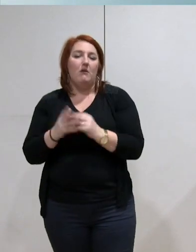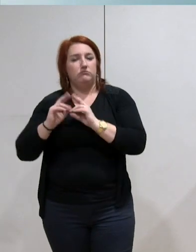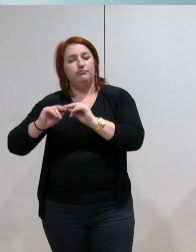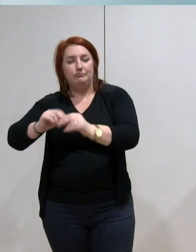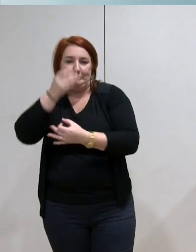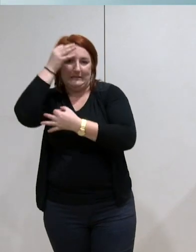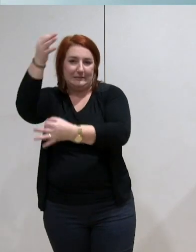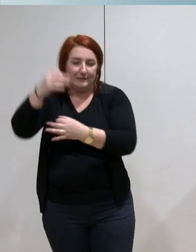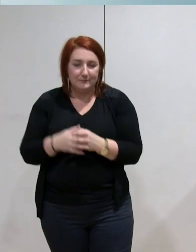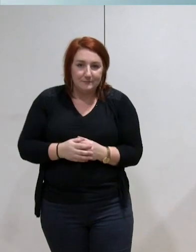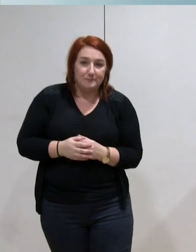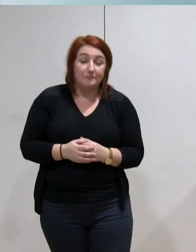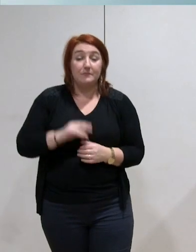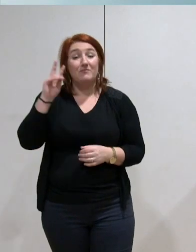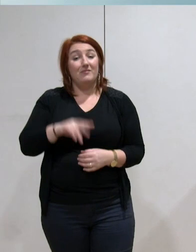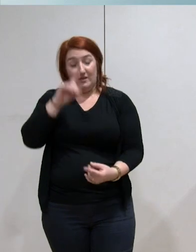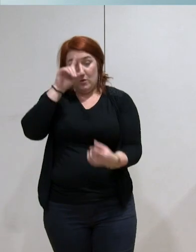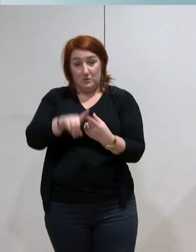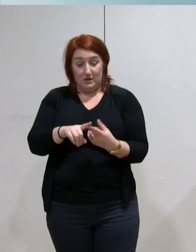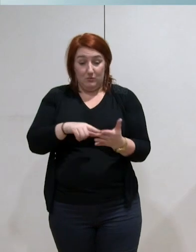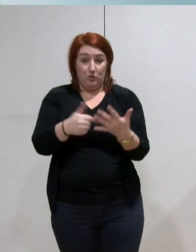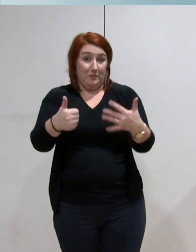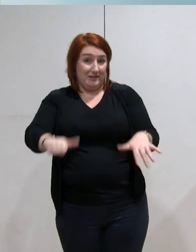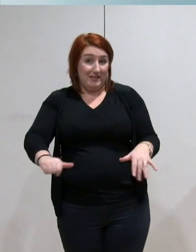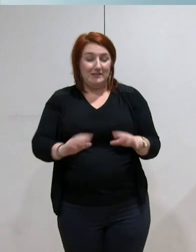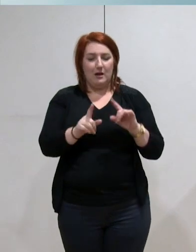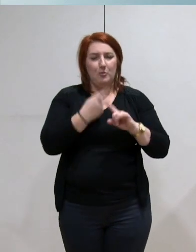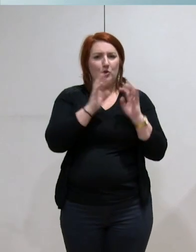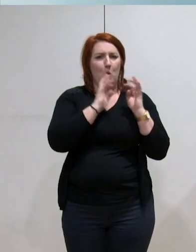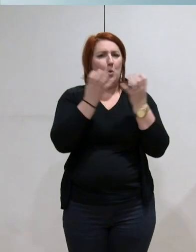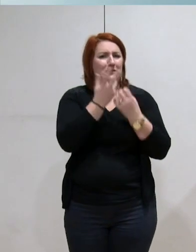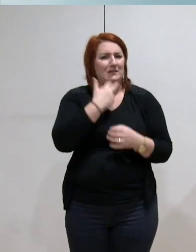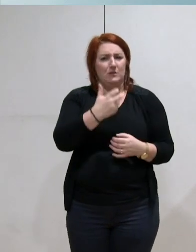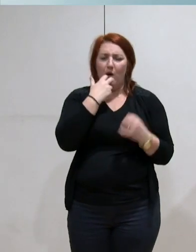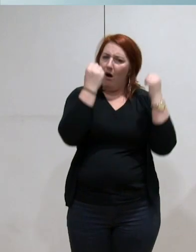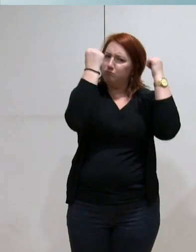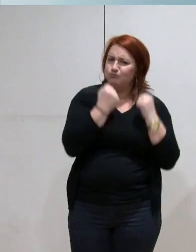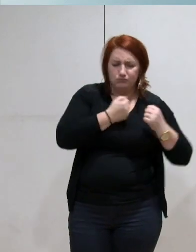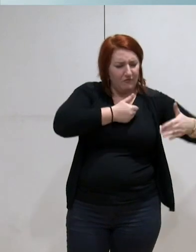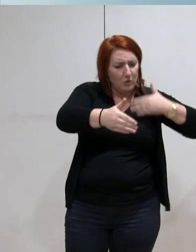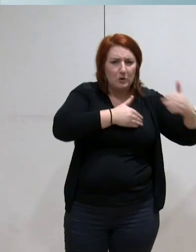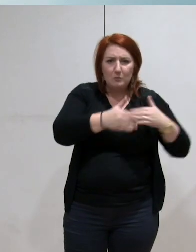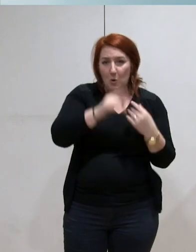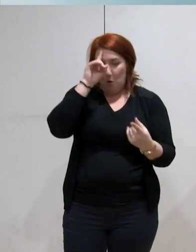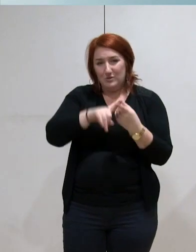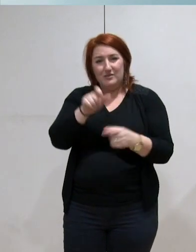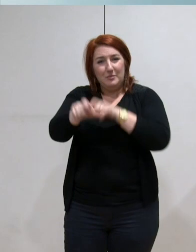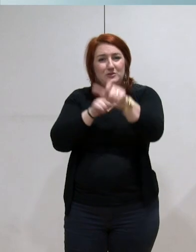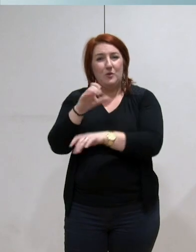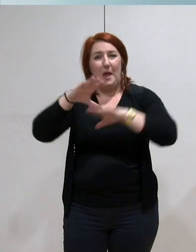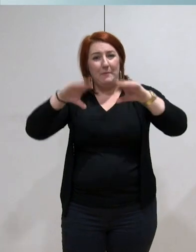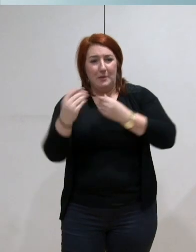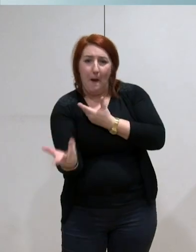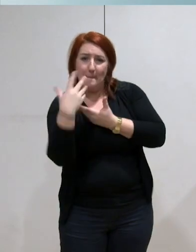pour nous c'est de de véritablement de consolider le développement des conseils citoyens pour associer les habitants à la décision et pour